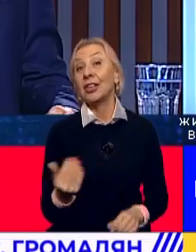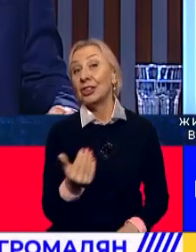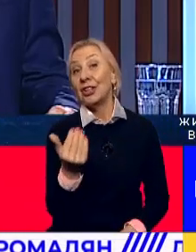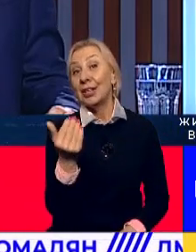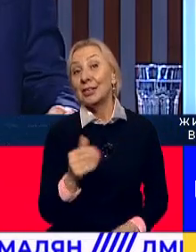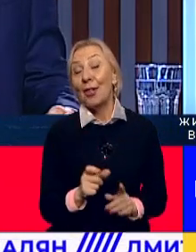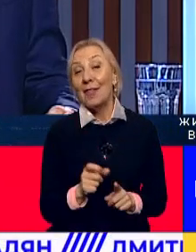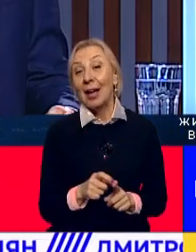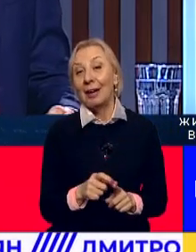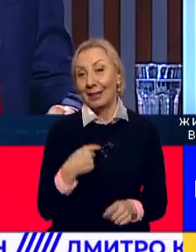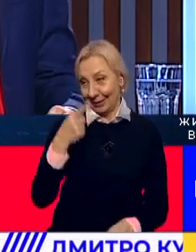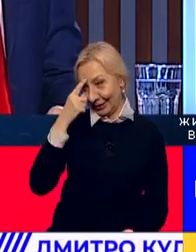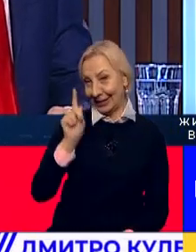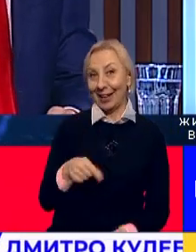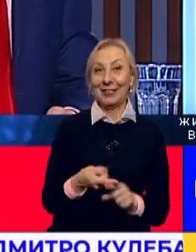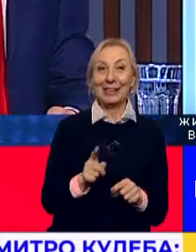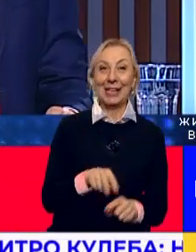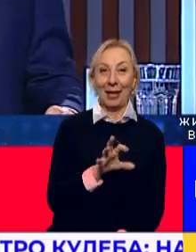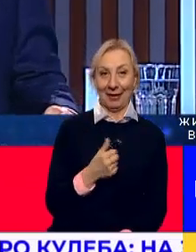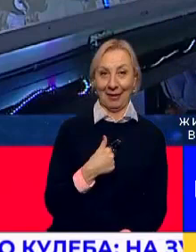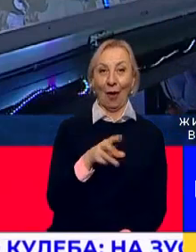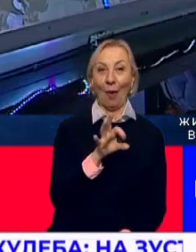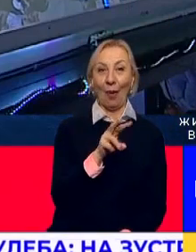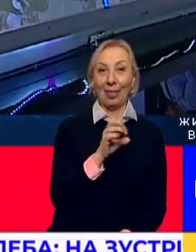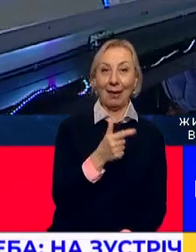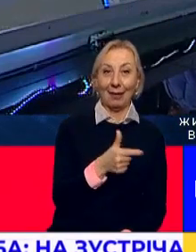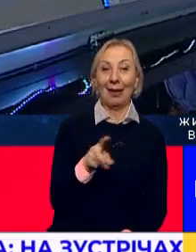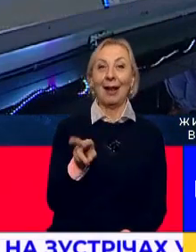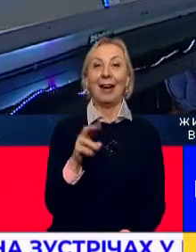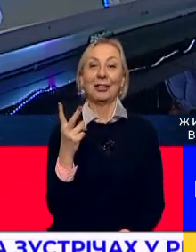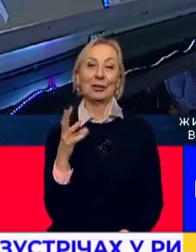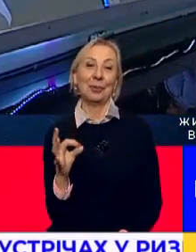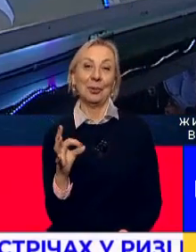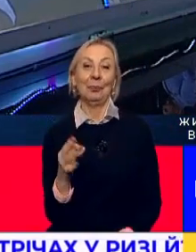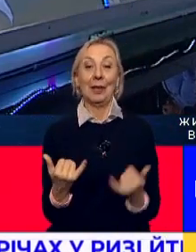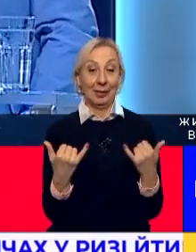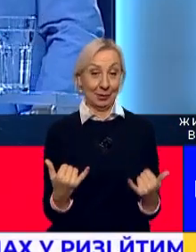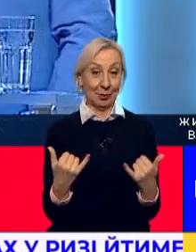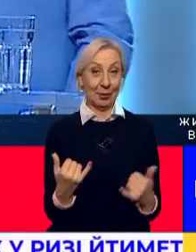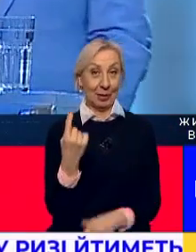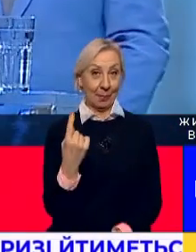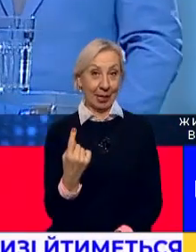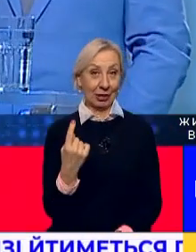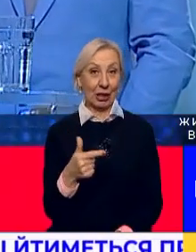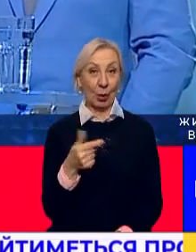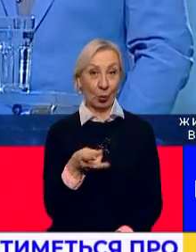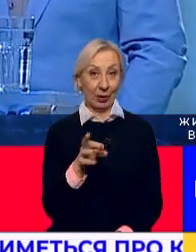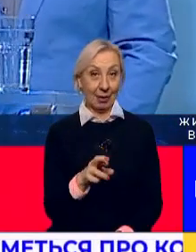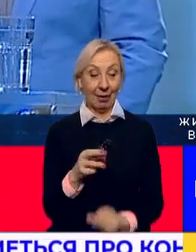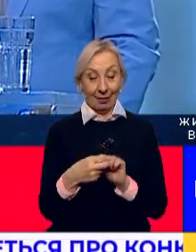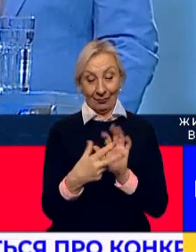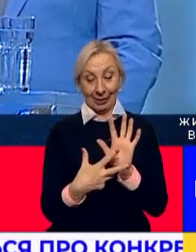цього політика. Знаєте? Це Олег Ляшко. 1 грудня, 18 година, як ви слушно